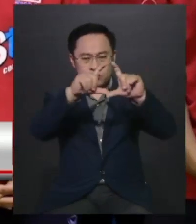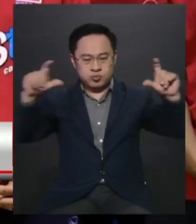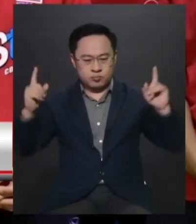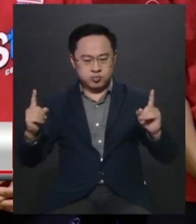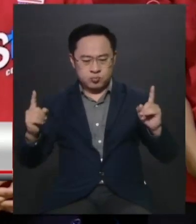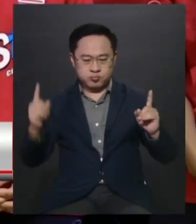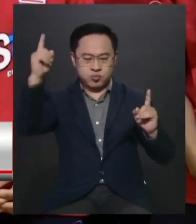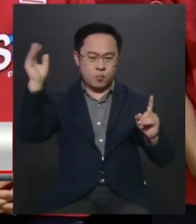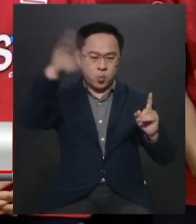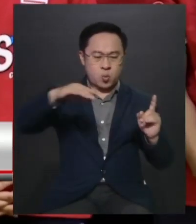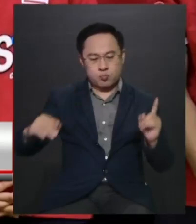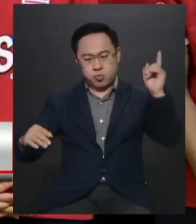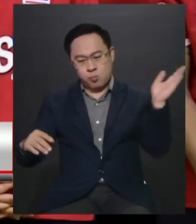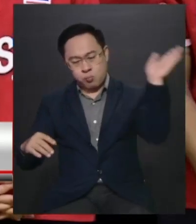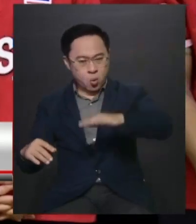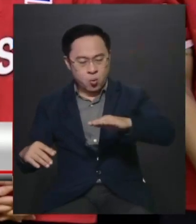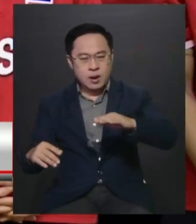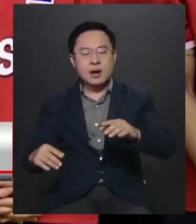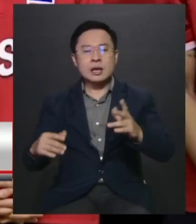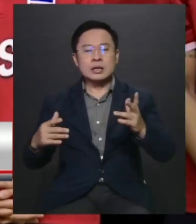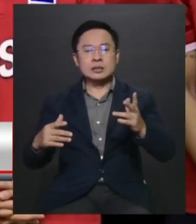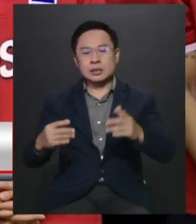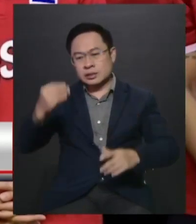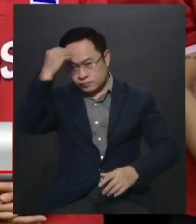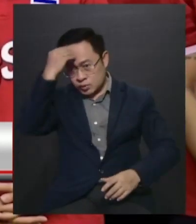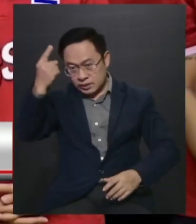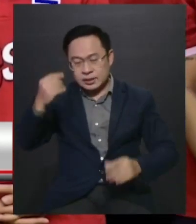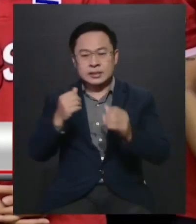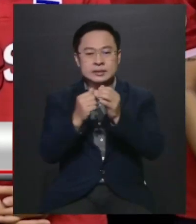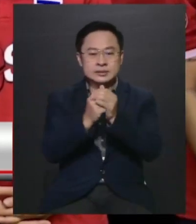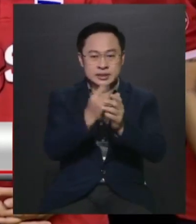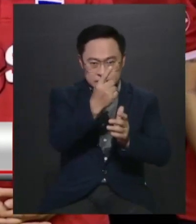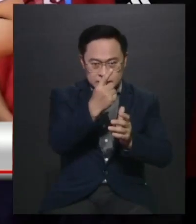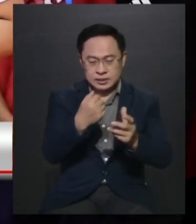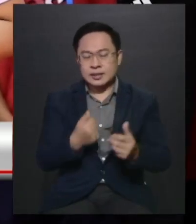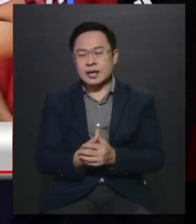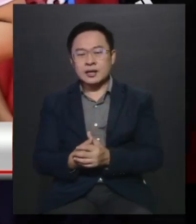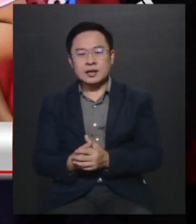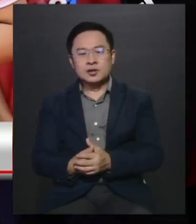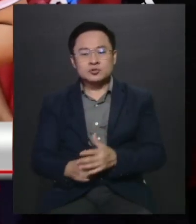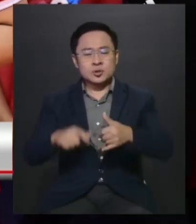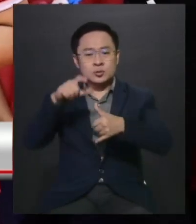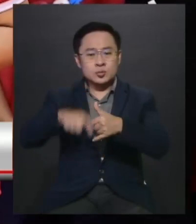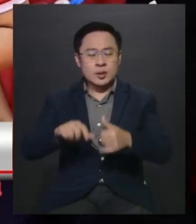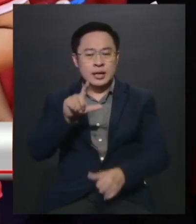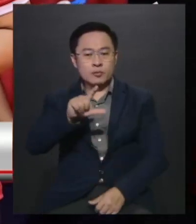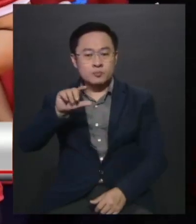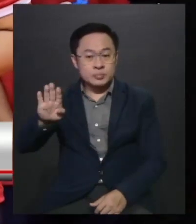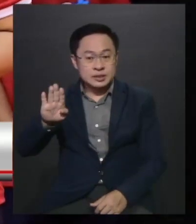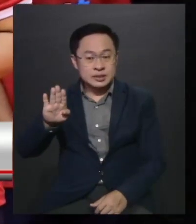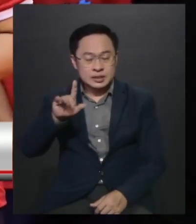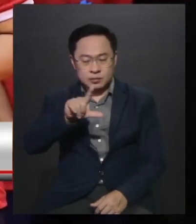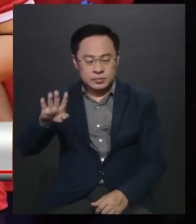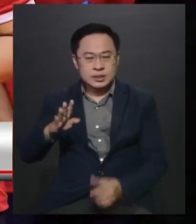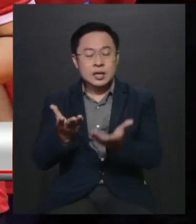แล้วก็ตัวรับอิสระยอดเยี่ยมเนี่ยคือโคจิมะจากญี่ปุ่นคนนี้นี่โอ้โหเหนียวแน่นมากๆสำหรับลิโบโร่นะฮะแล้วก็ตัวเซตเ